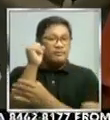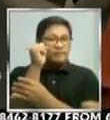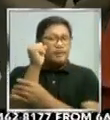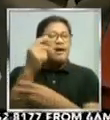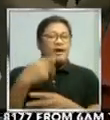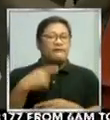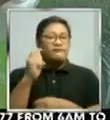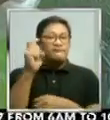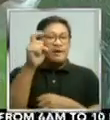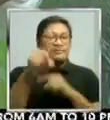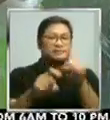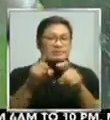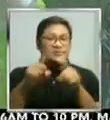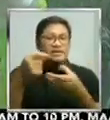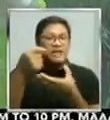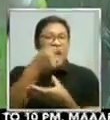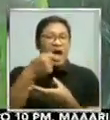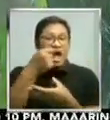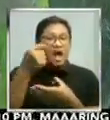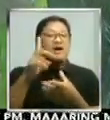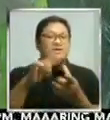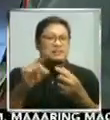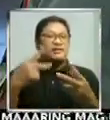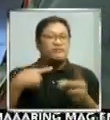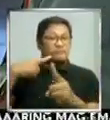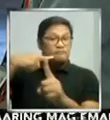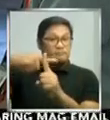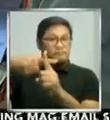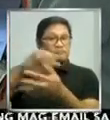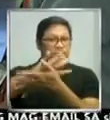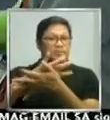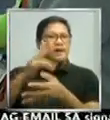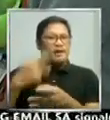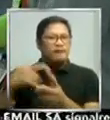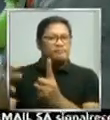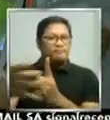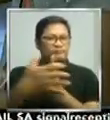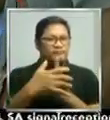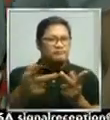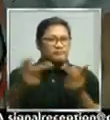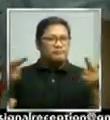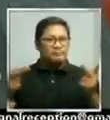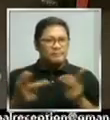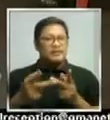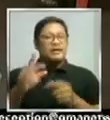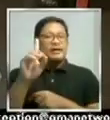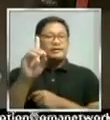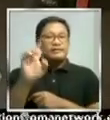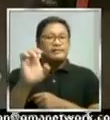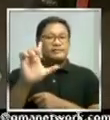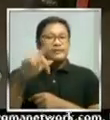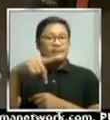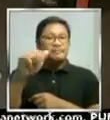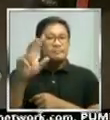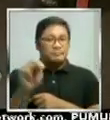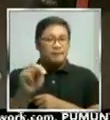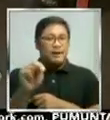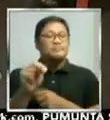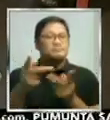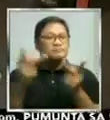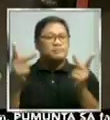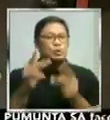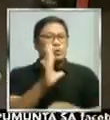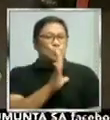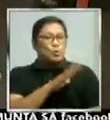test at ang magpopositibo, isa sa ilalim sa confirmatory testing at ilalagay muna sa Delpan Quarantine Facility habang hinihintay